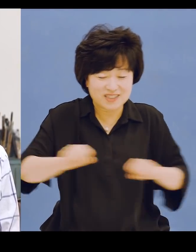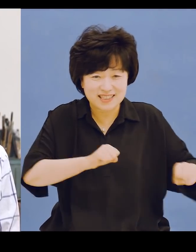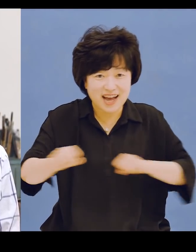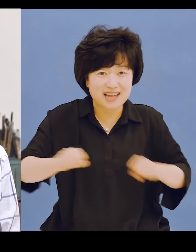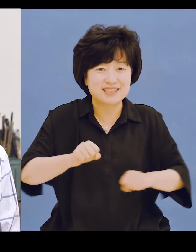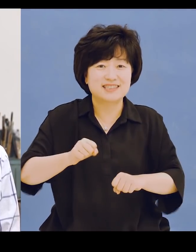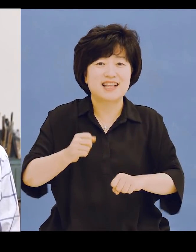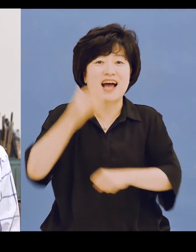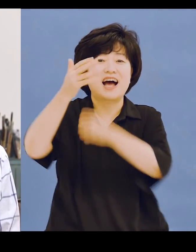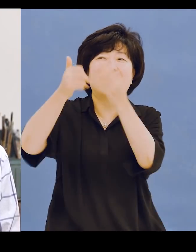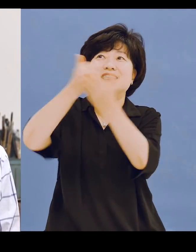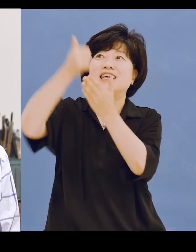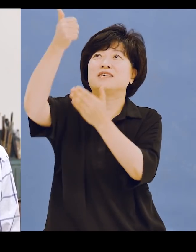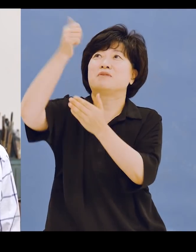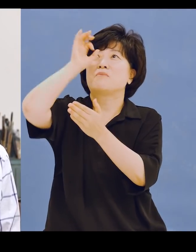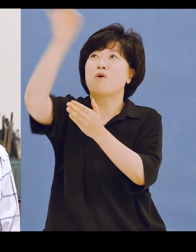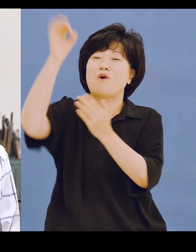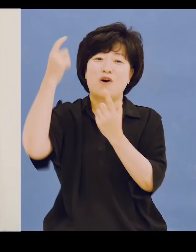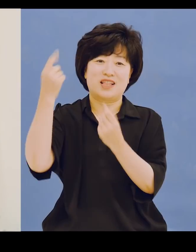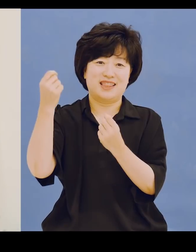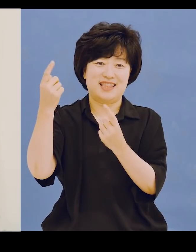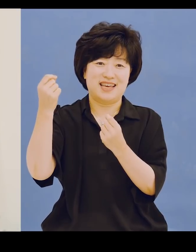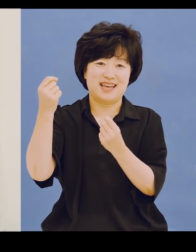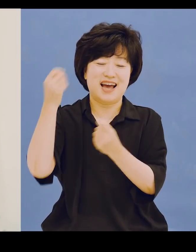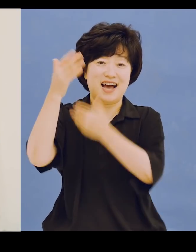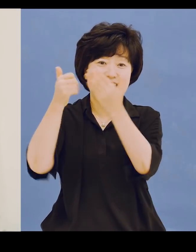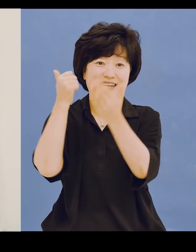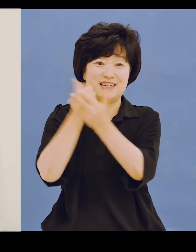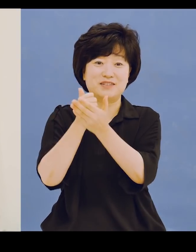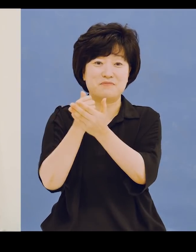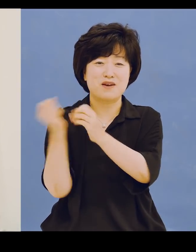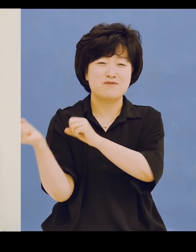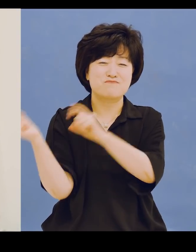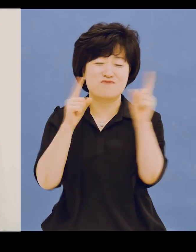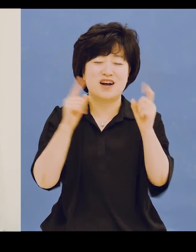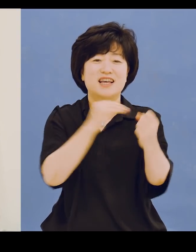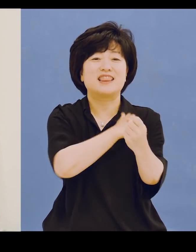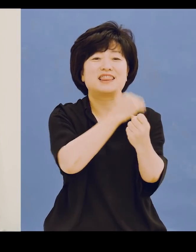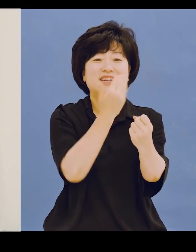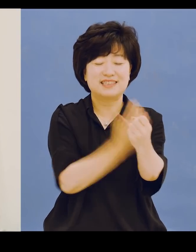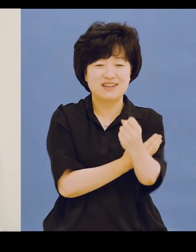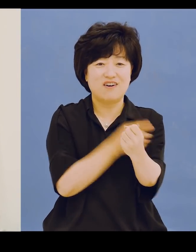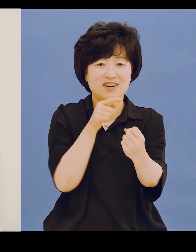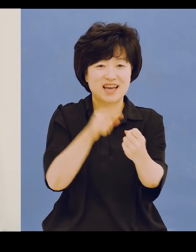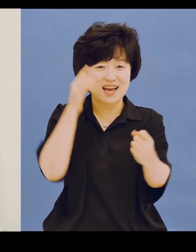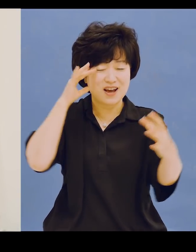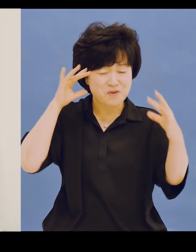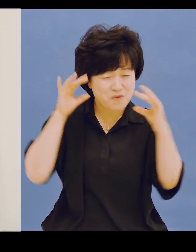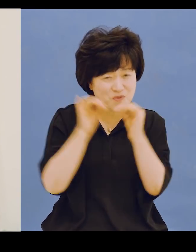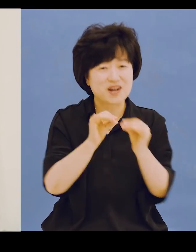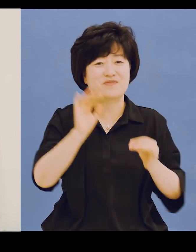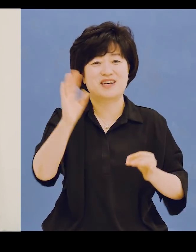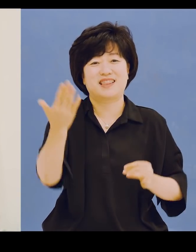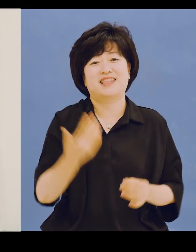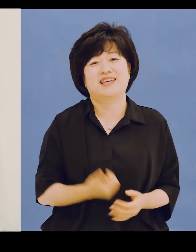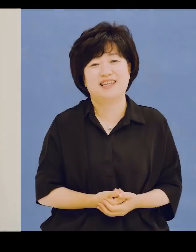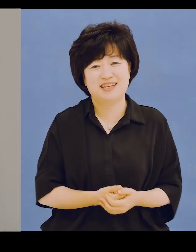일을 할 수 있었는지 예수 그리스도의 십자가의 보혈의 능력, 부활의 능력이 이거라는 것을 공감하게 됩니다.